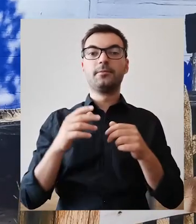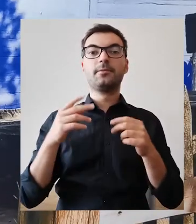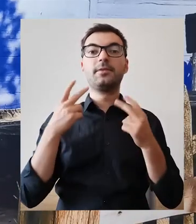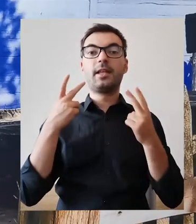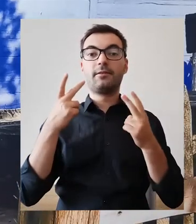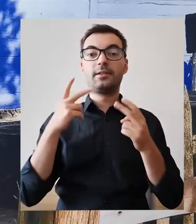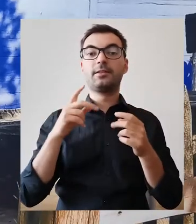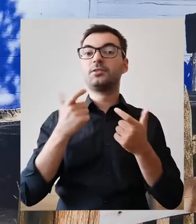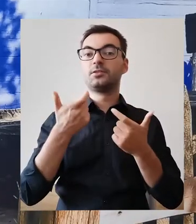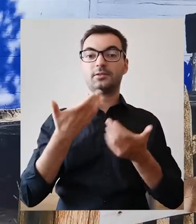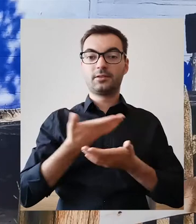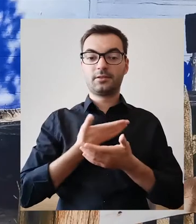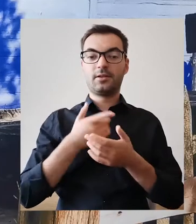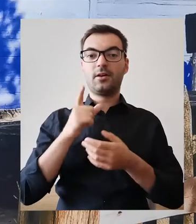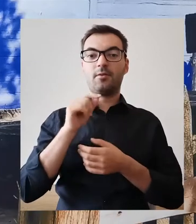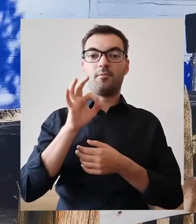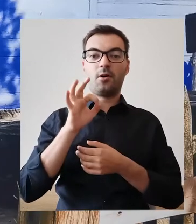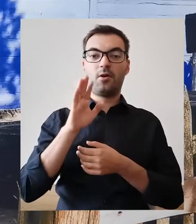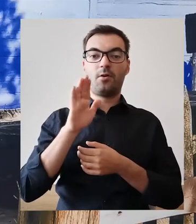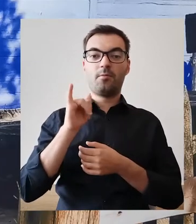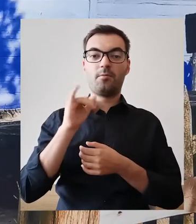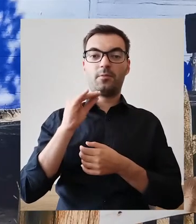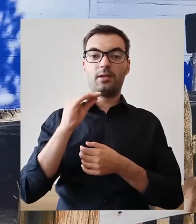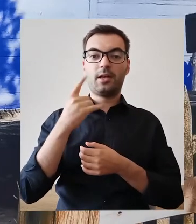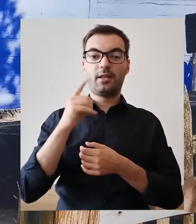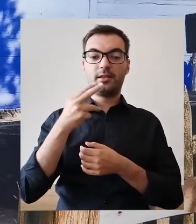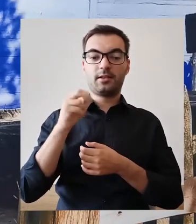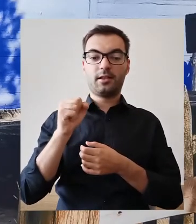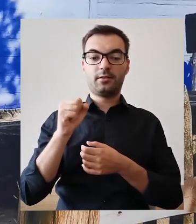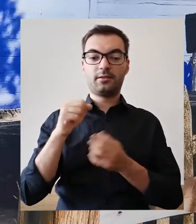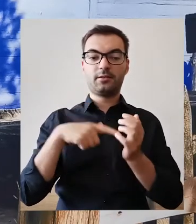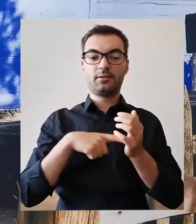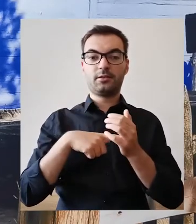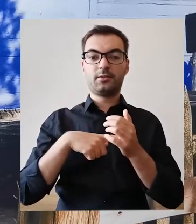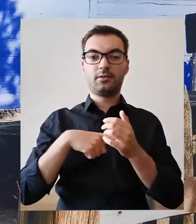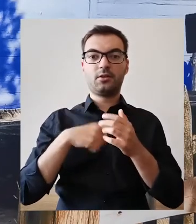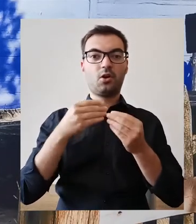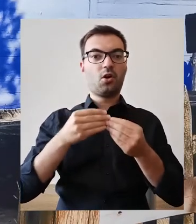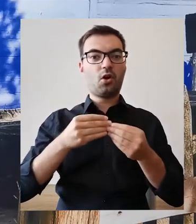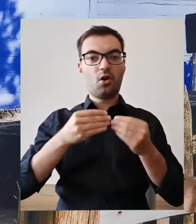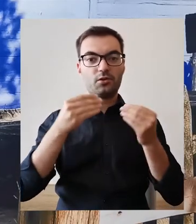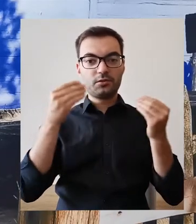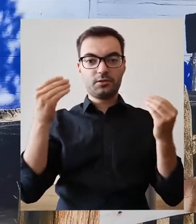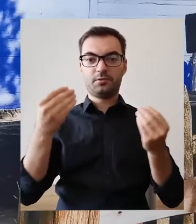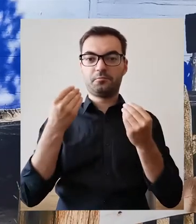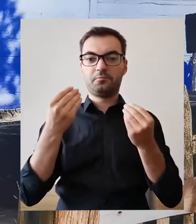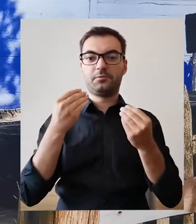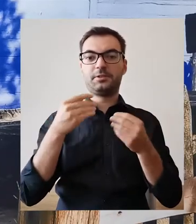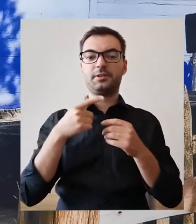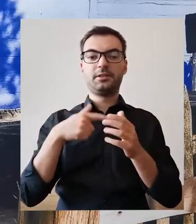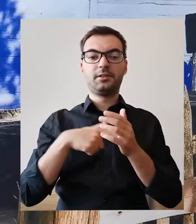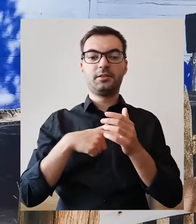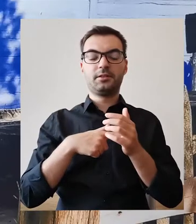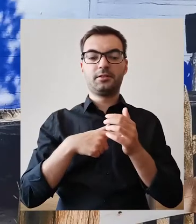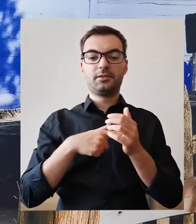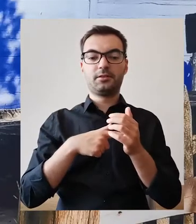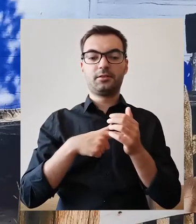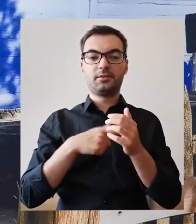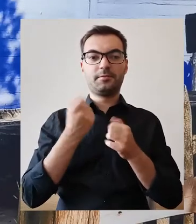przede wszystkim mogła się pobiedna świetnie rozwijać i stawać się coraz